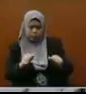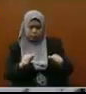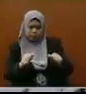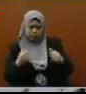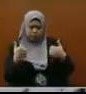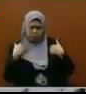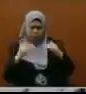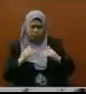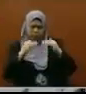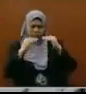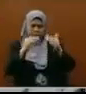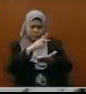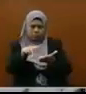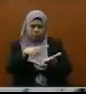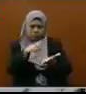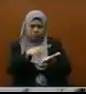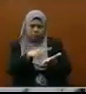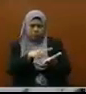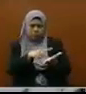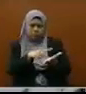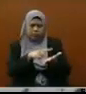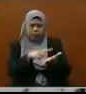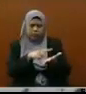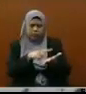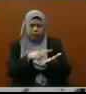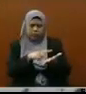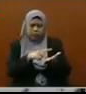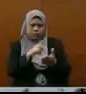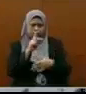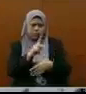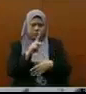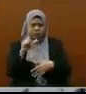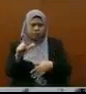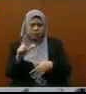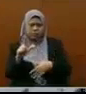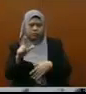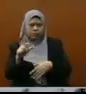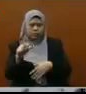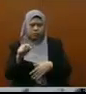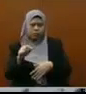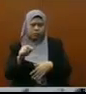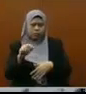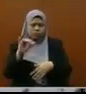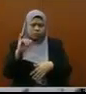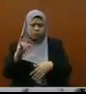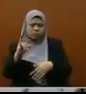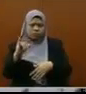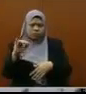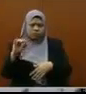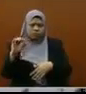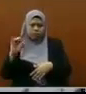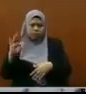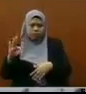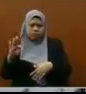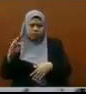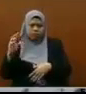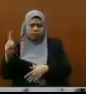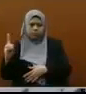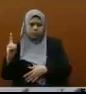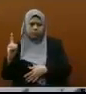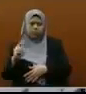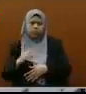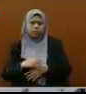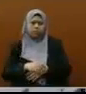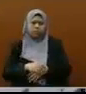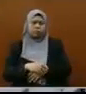peringkat pusat, iaitu Kuala Lumpur International Financial District, KLIFD, ataupun yang dikenali